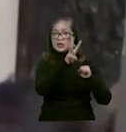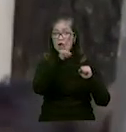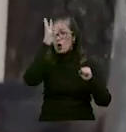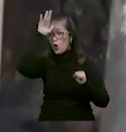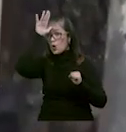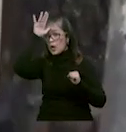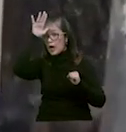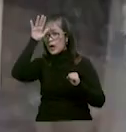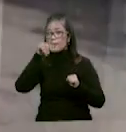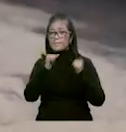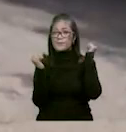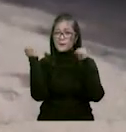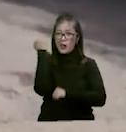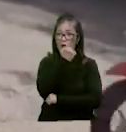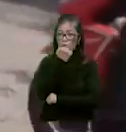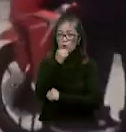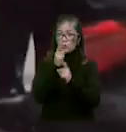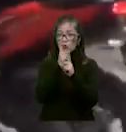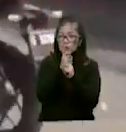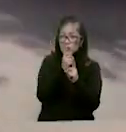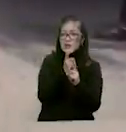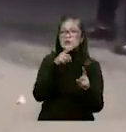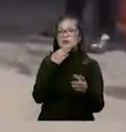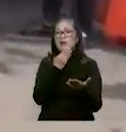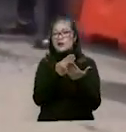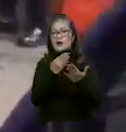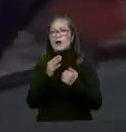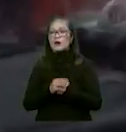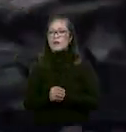Dari Bandung, Jawa Barat, tim Liputan iNews melaporkan.